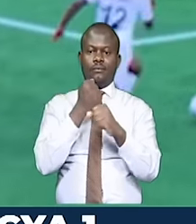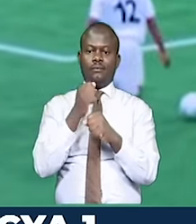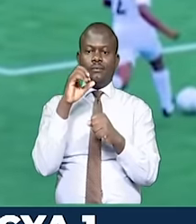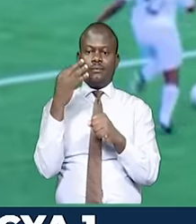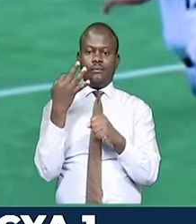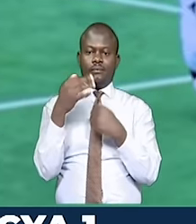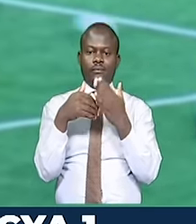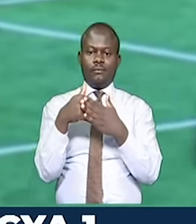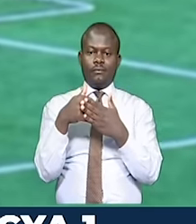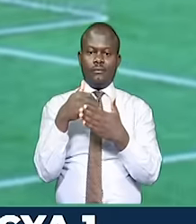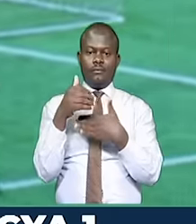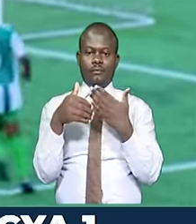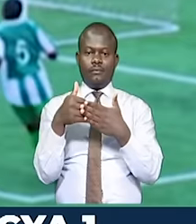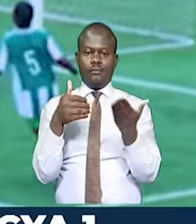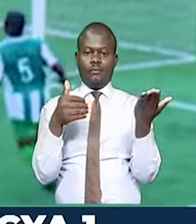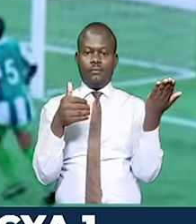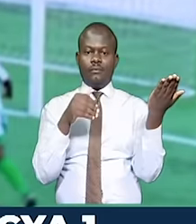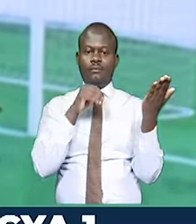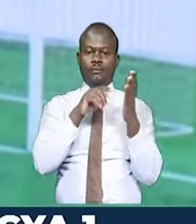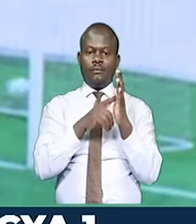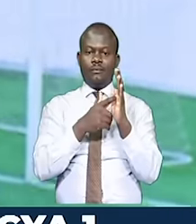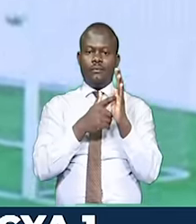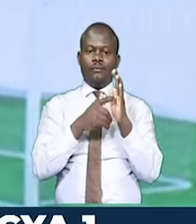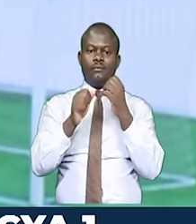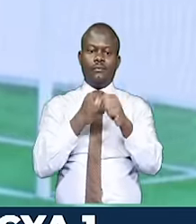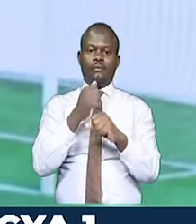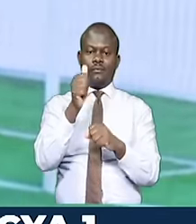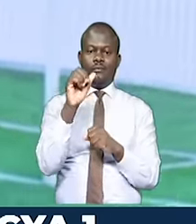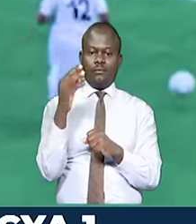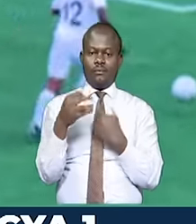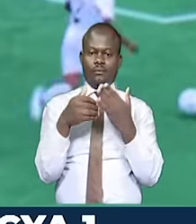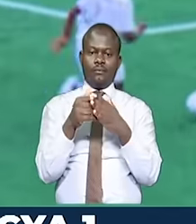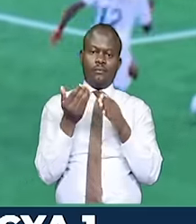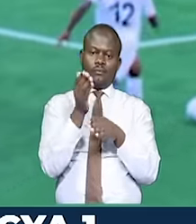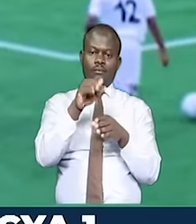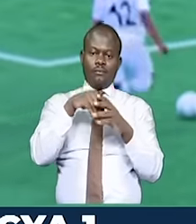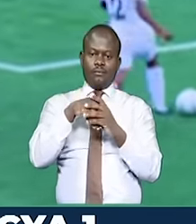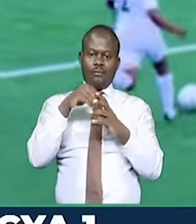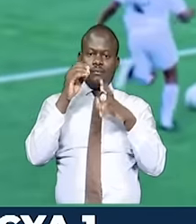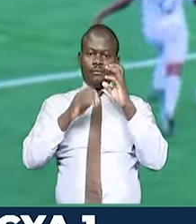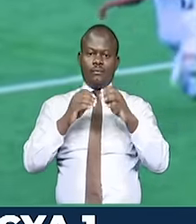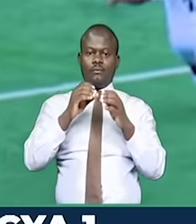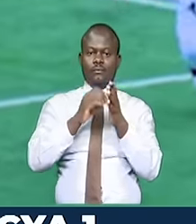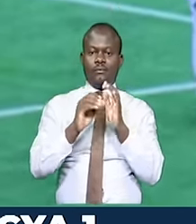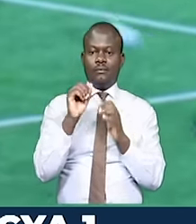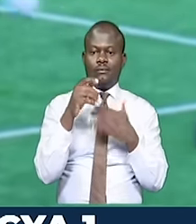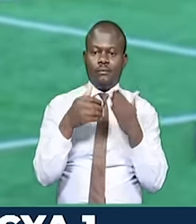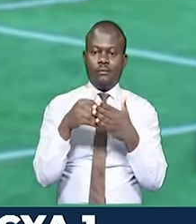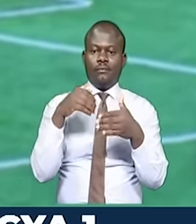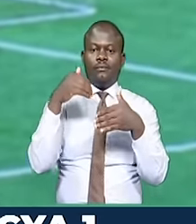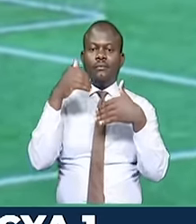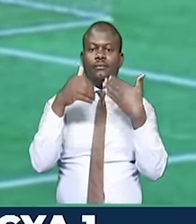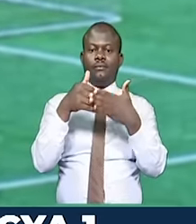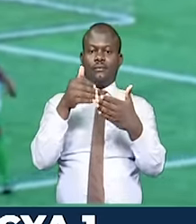itatu ikipe ishinzwe ku mwaka wa gatatu yagarutse mu kiciro cya mbere ku mukino wa nyuma bakinaga ari